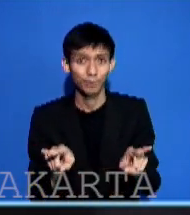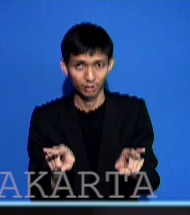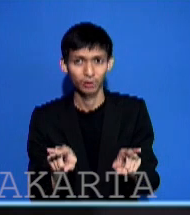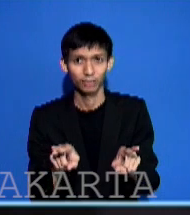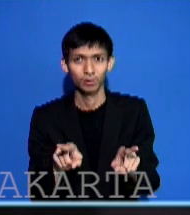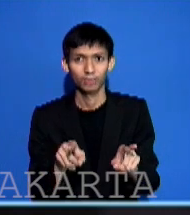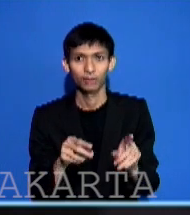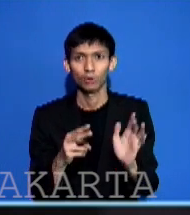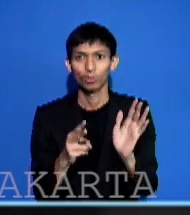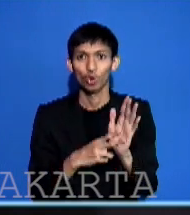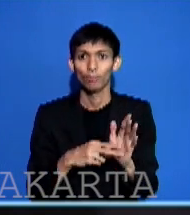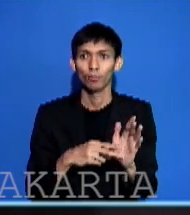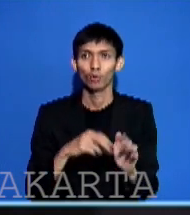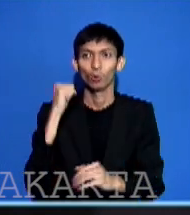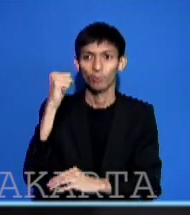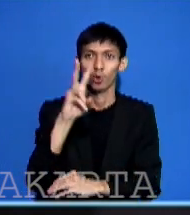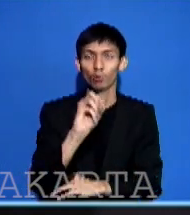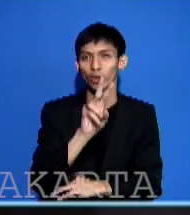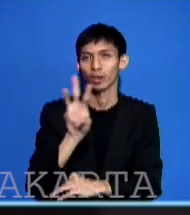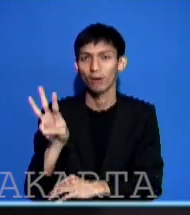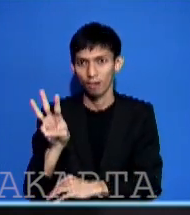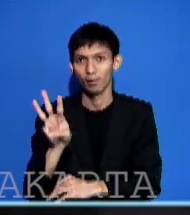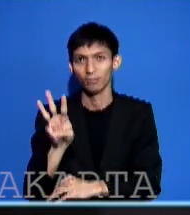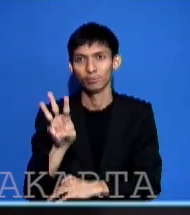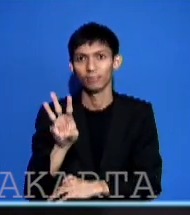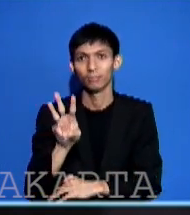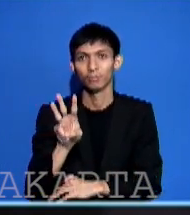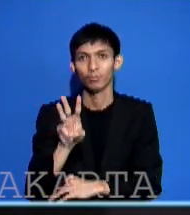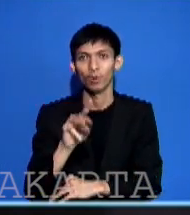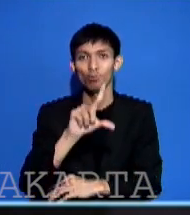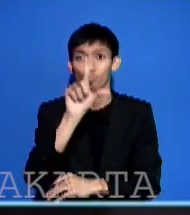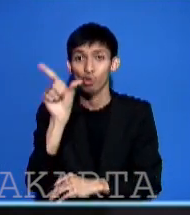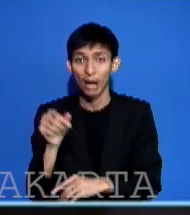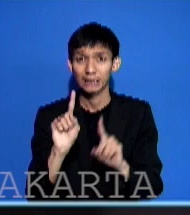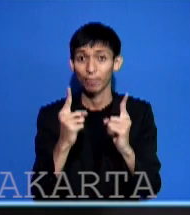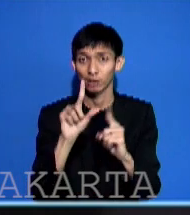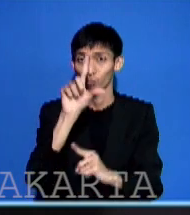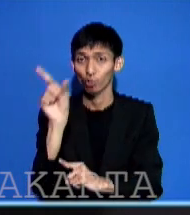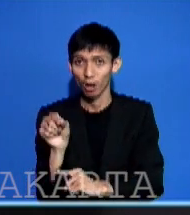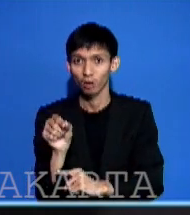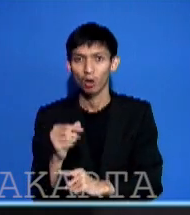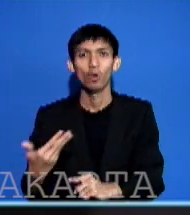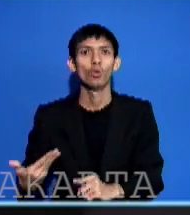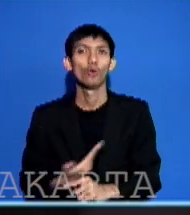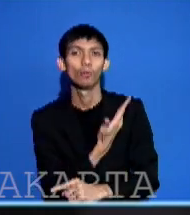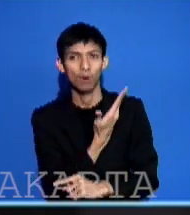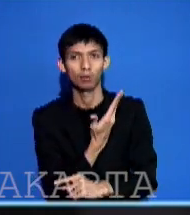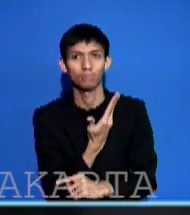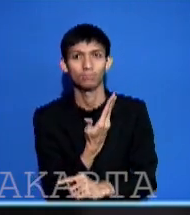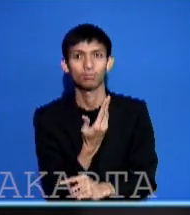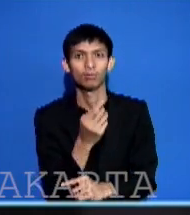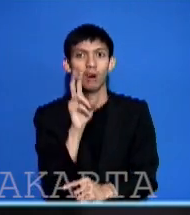November 2023, itu tepat 11 bulan, korban dimintai untuk